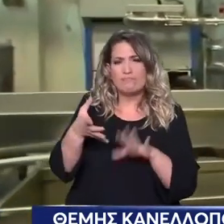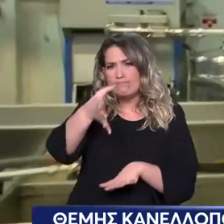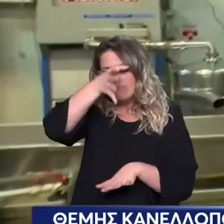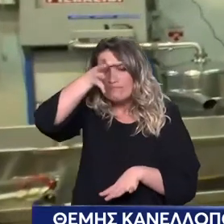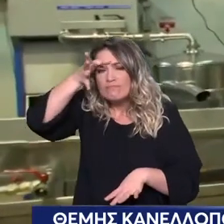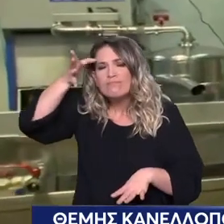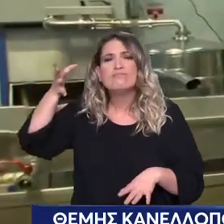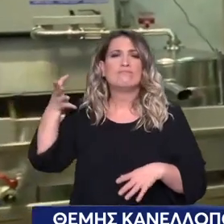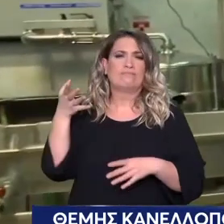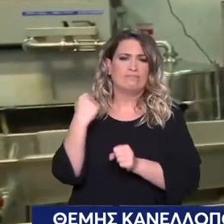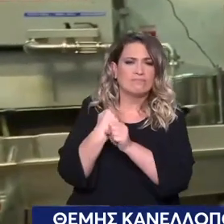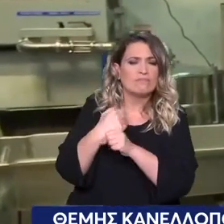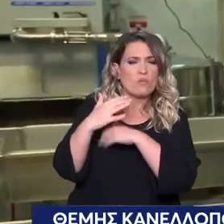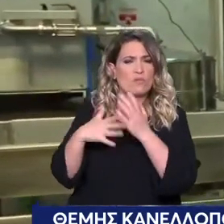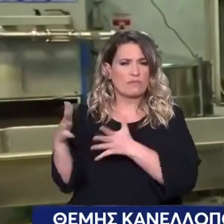αυτή τη δεξαμενή,